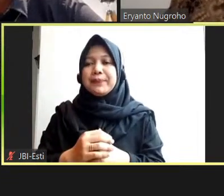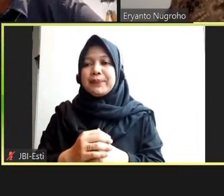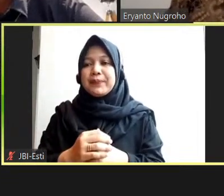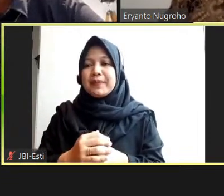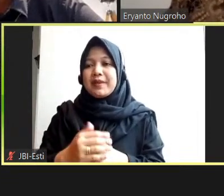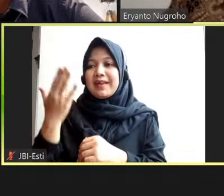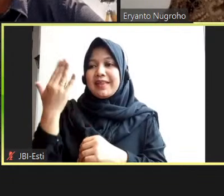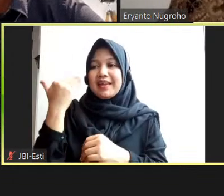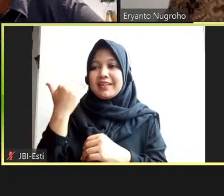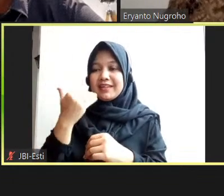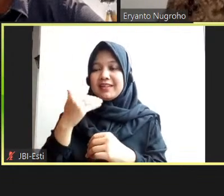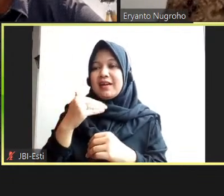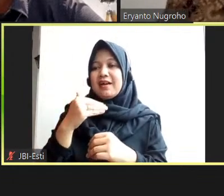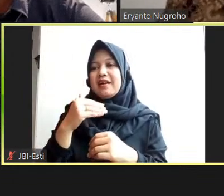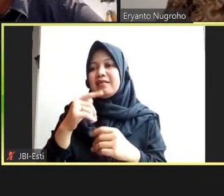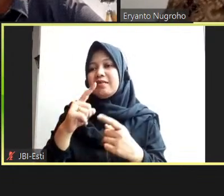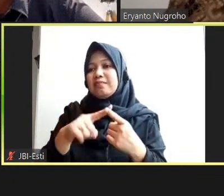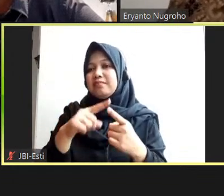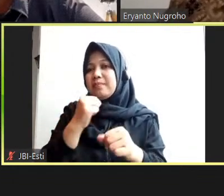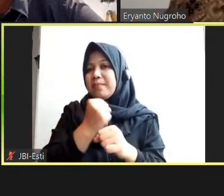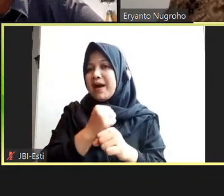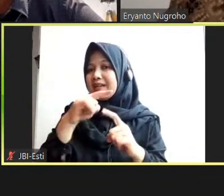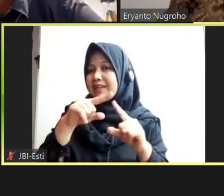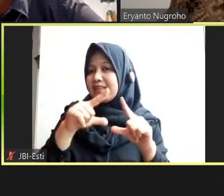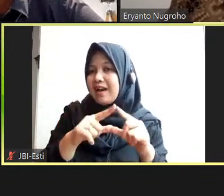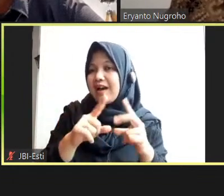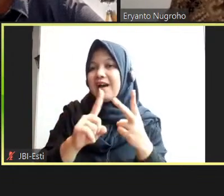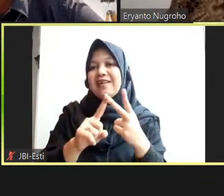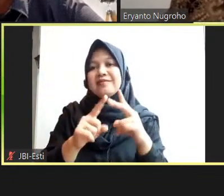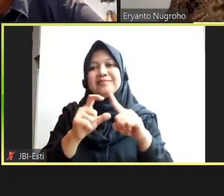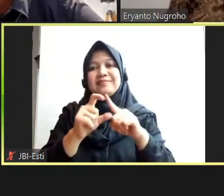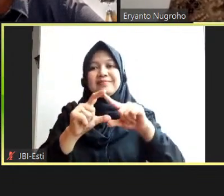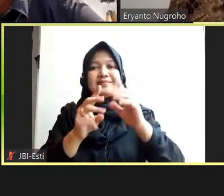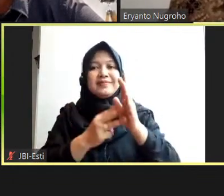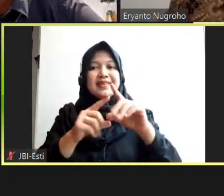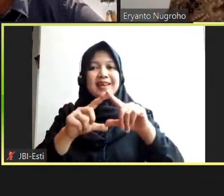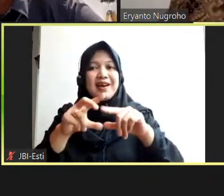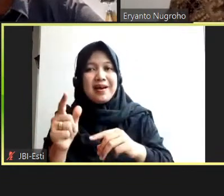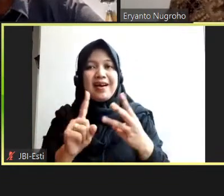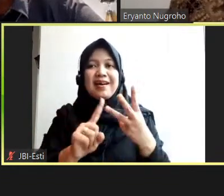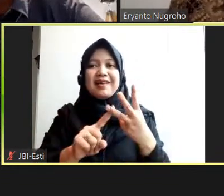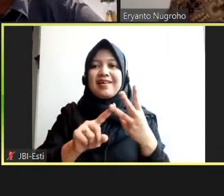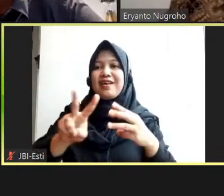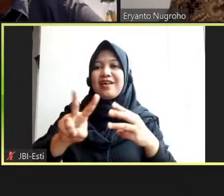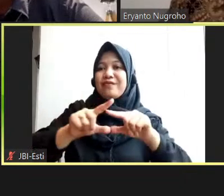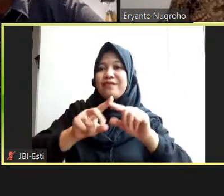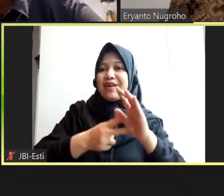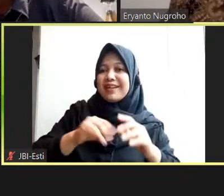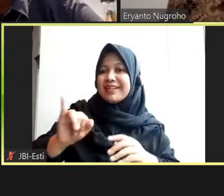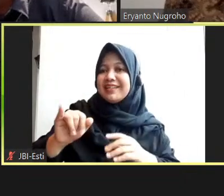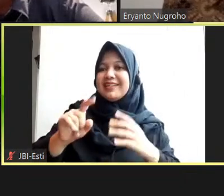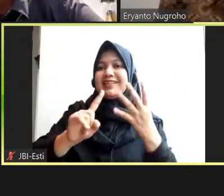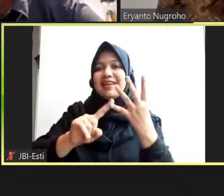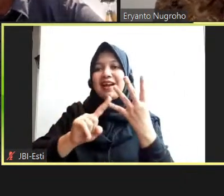ada Mbak Gita, kemudian Mas Damar, ya, Mbak Fani, kemudian Mas Tom.